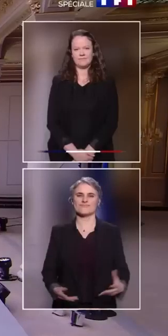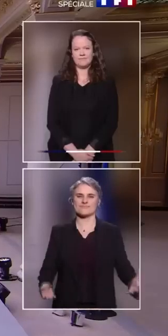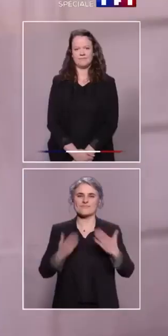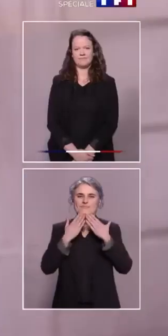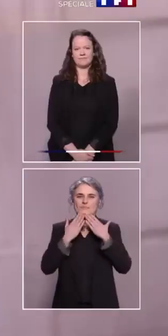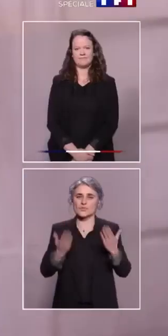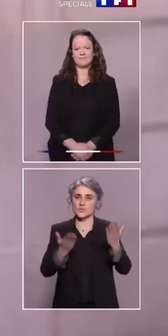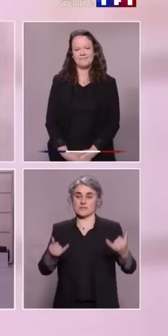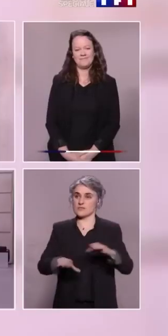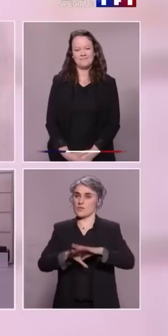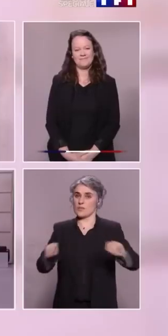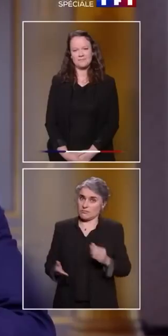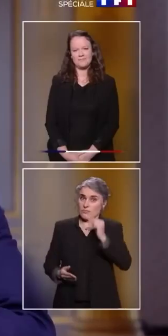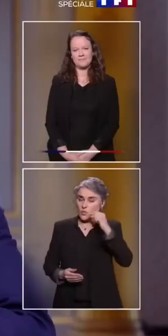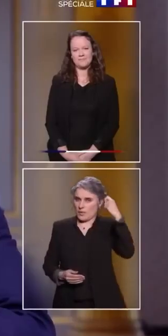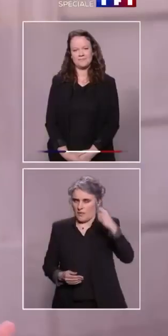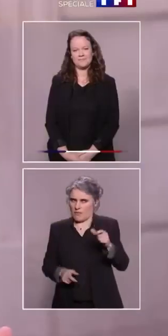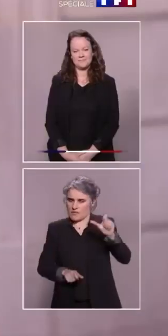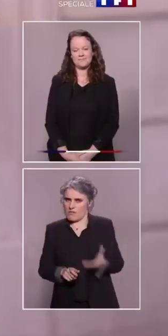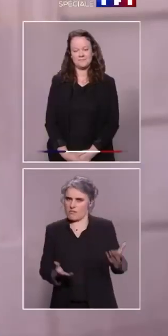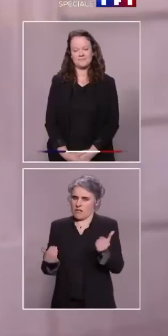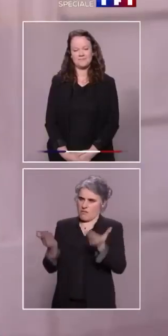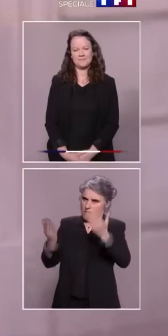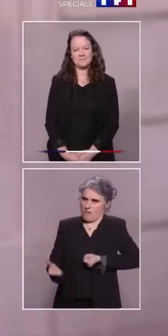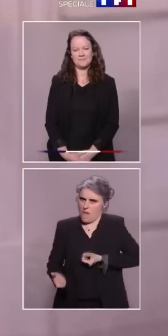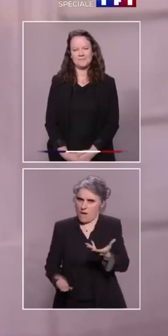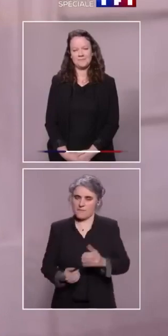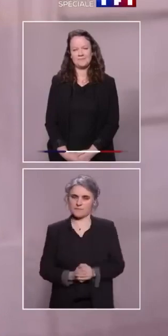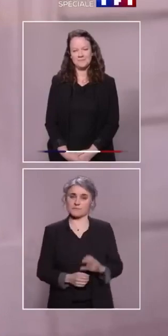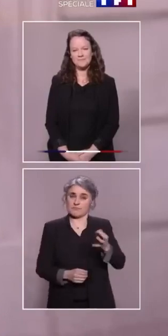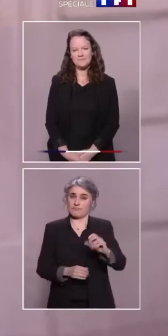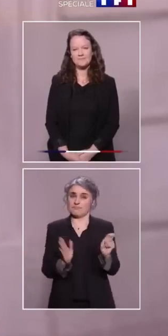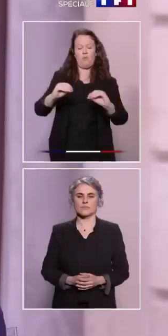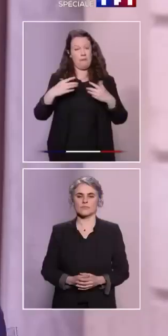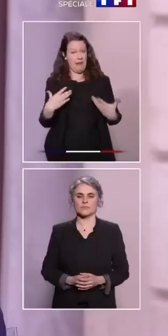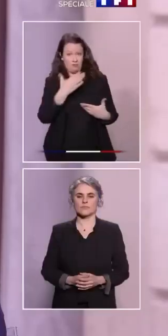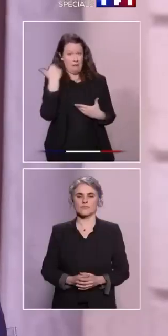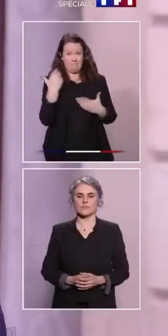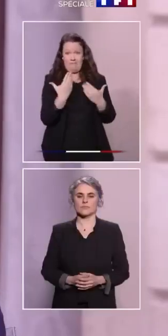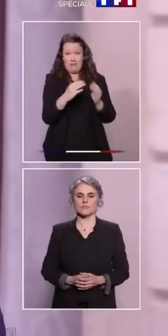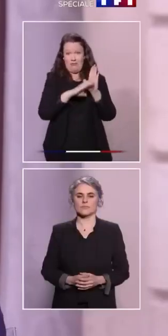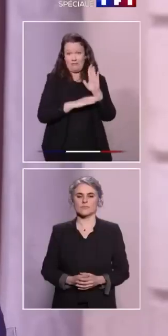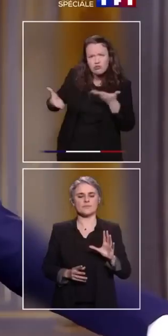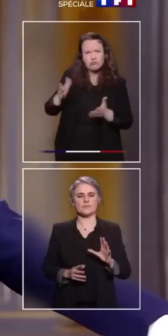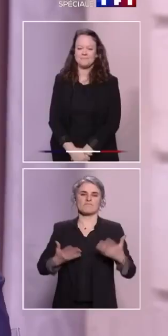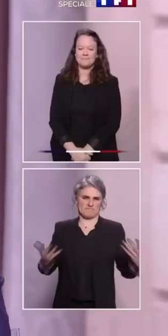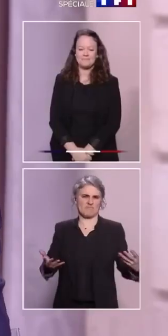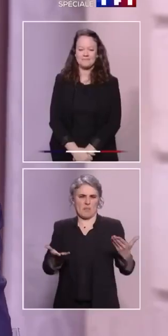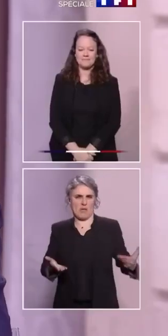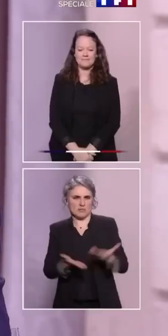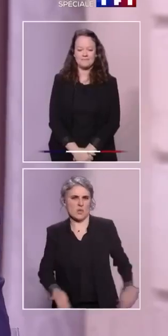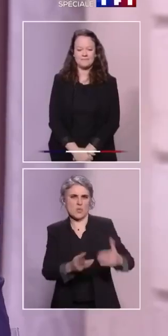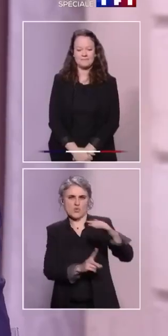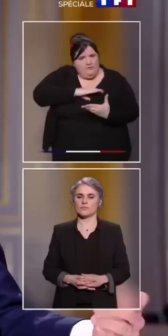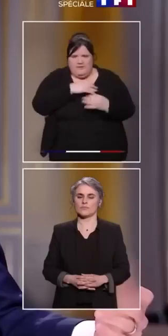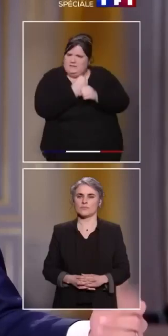Bonjour, Monsieur le Président. Bonjour, Julien. C'est la toute première fois que vous vous exprimez depuis le recours au 49-3. Alors, on va parler de la crise sociale. Non. On va parler de la